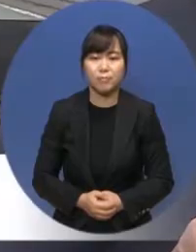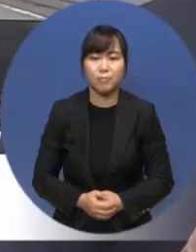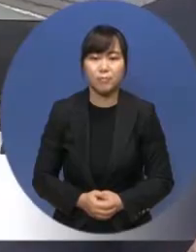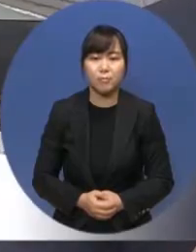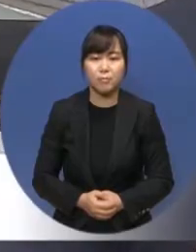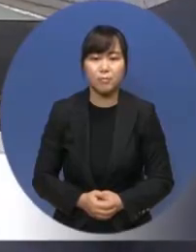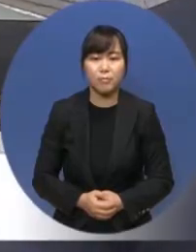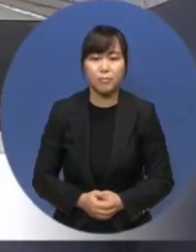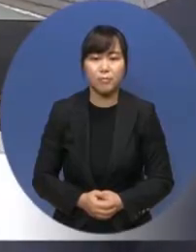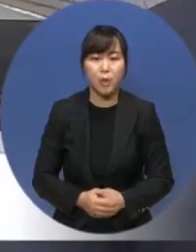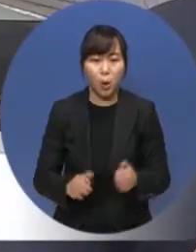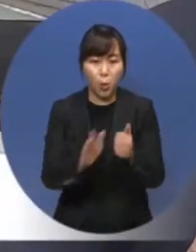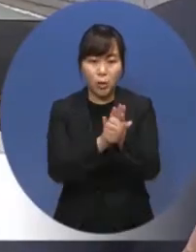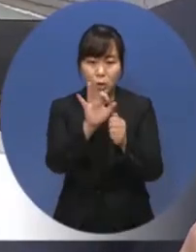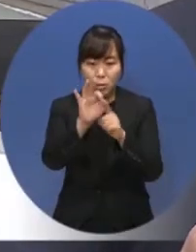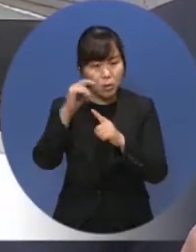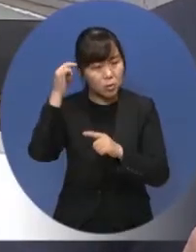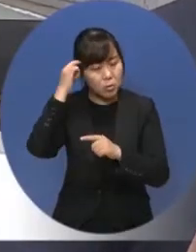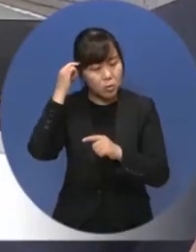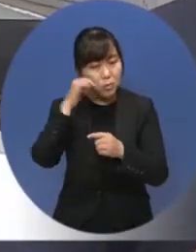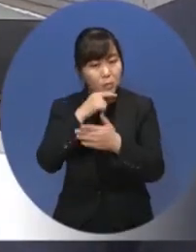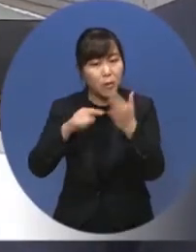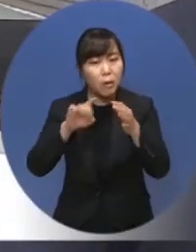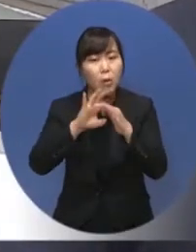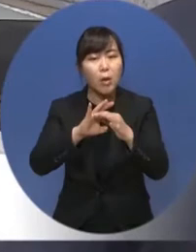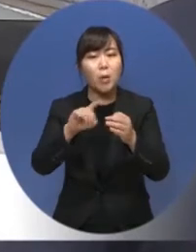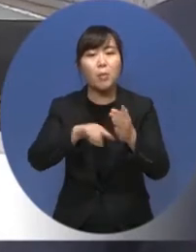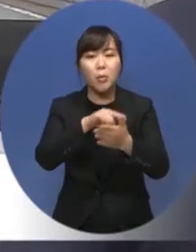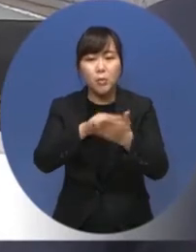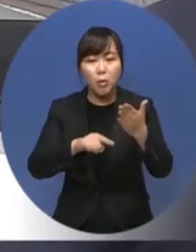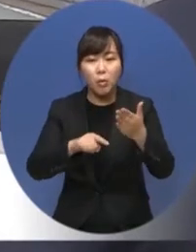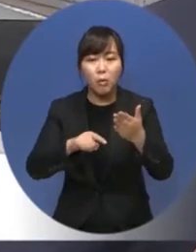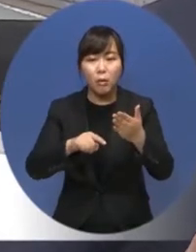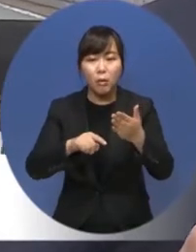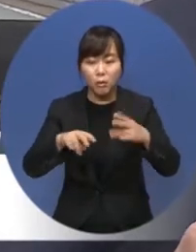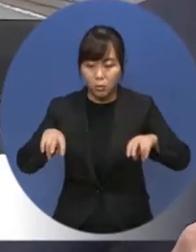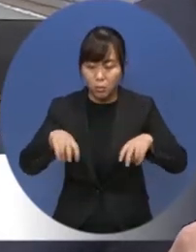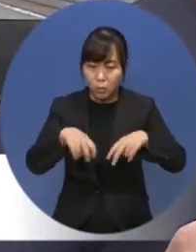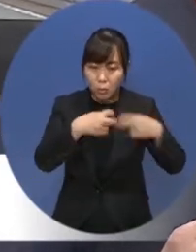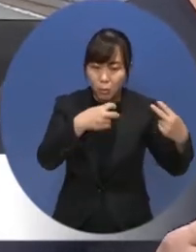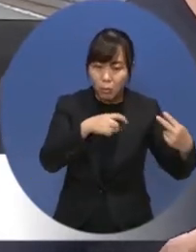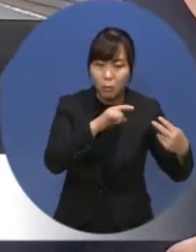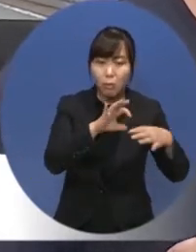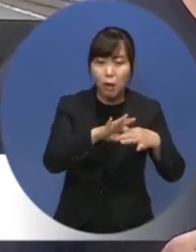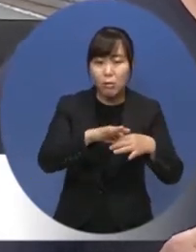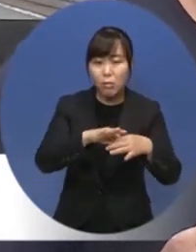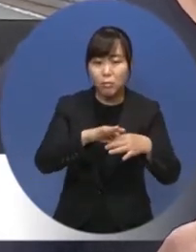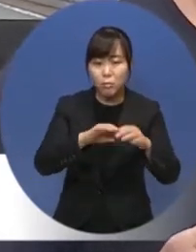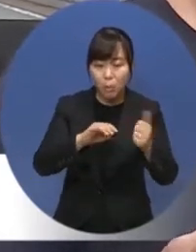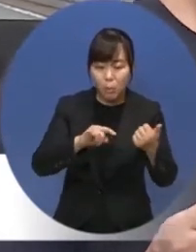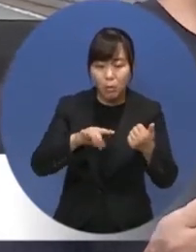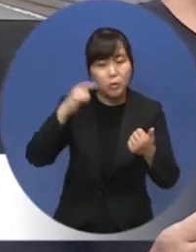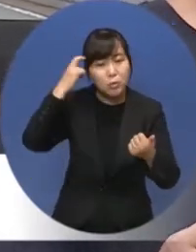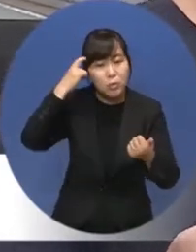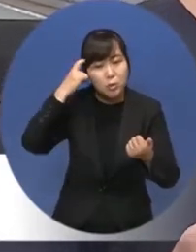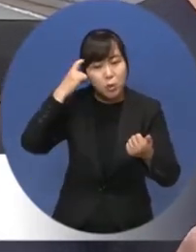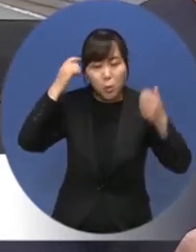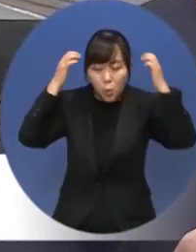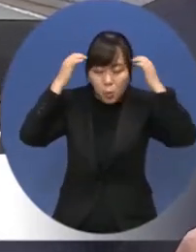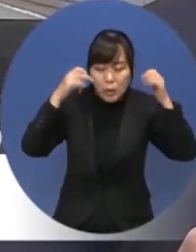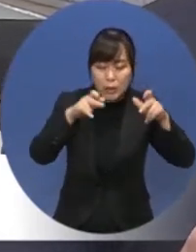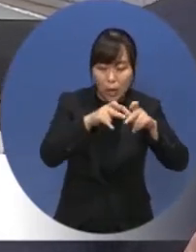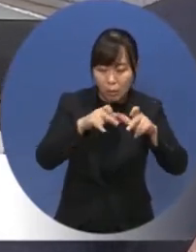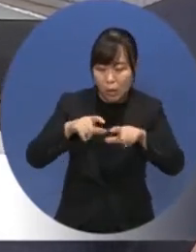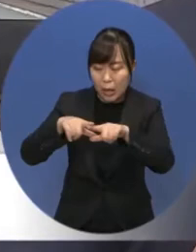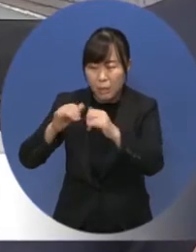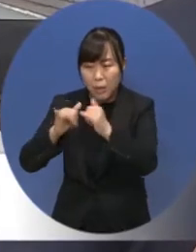위자료는 정신적 손해에 대한 보상입니다. 교통사고로 사망하는 경우에 그 정신적 고통이 장애인과 비장애인이